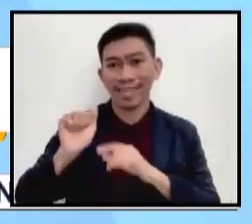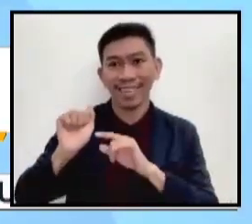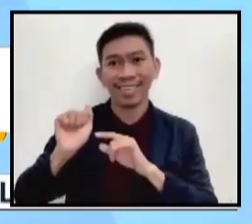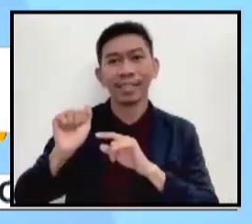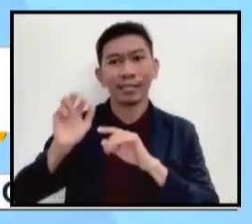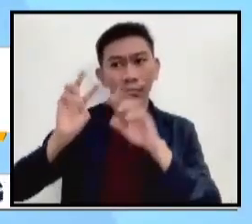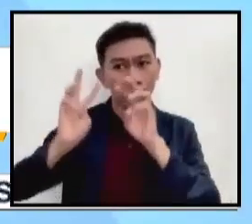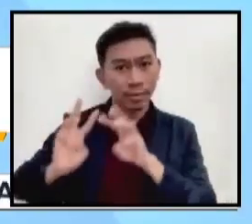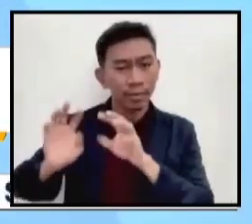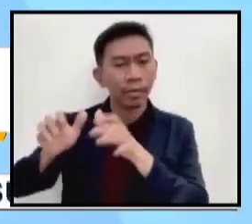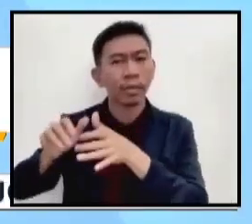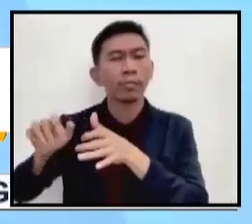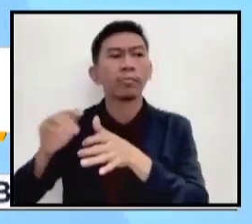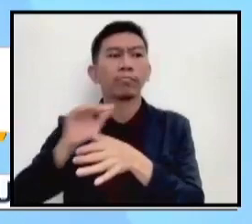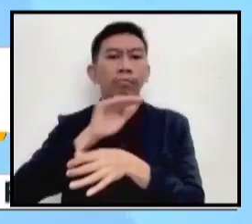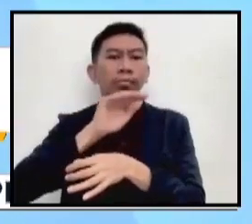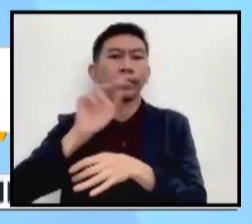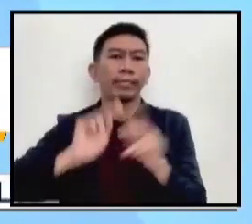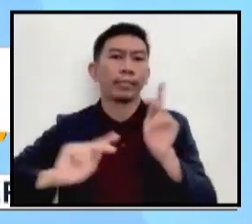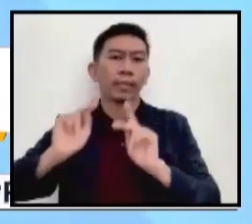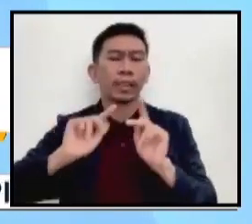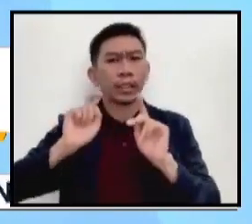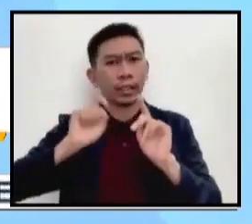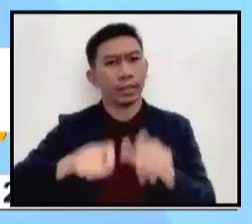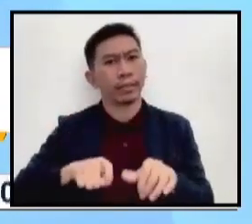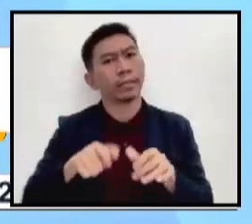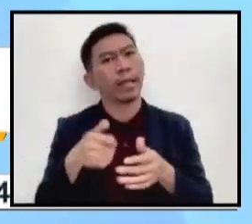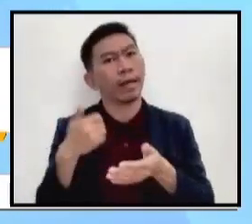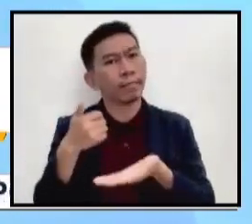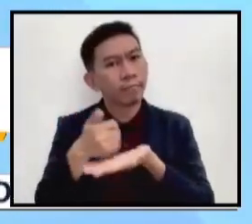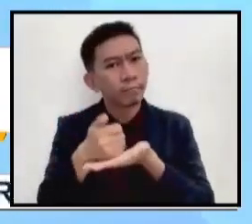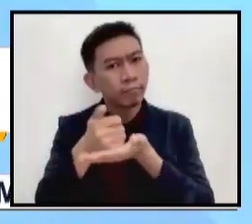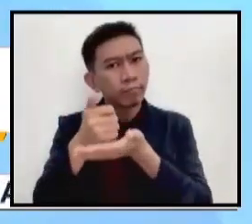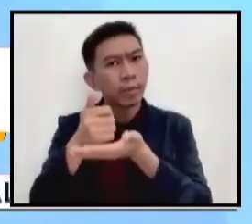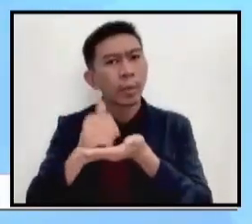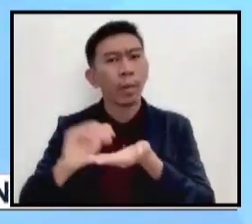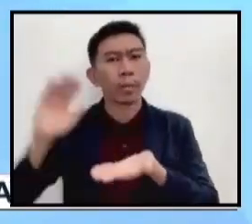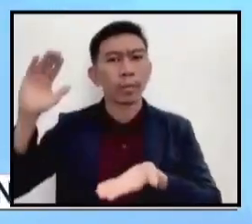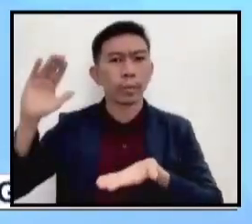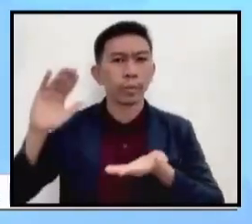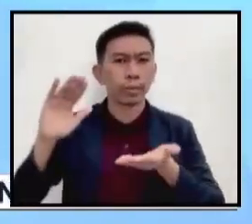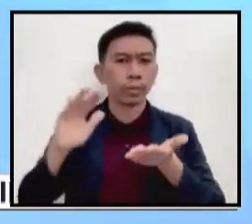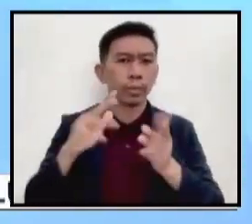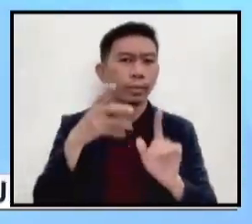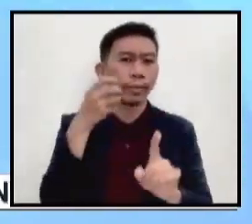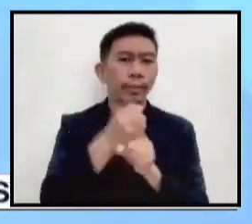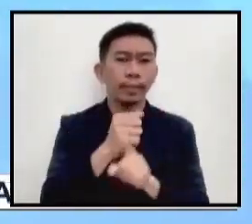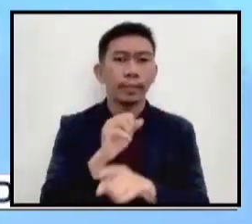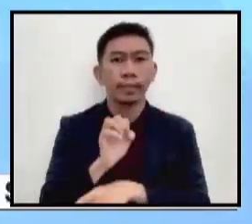gumawa ng mga hakbang upang maibsan ang matinding epekto ng El Niño.